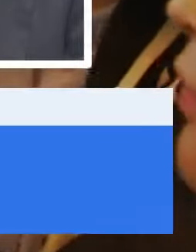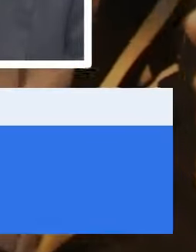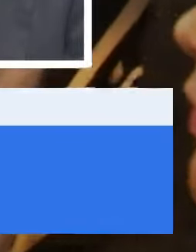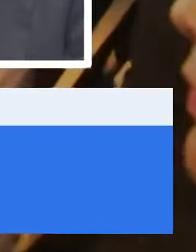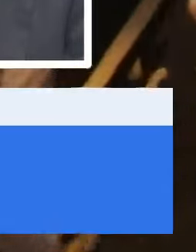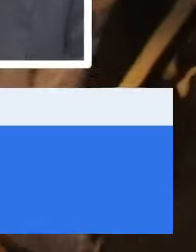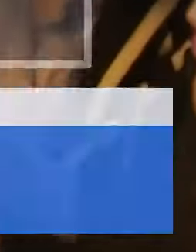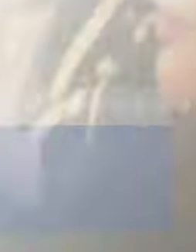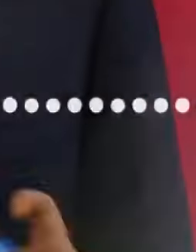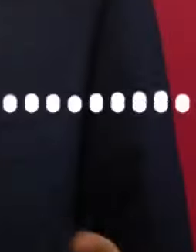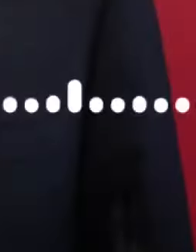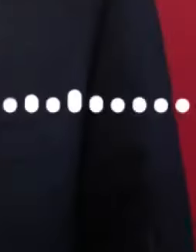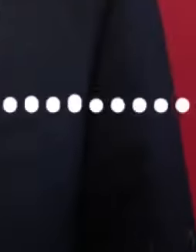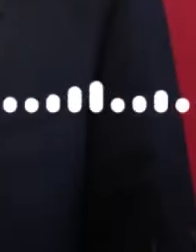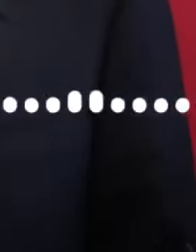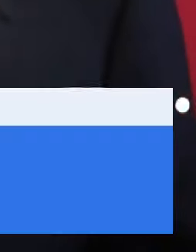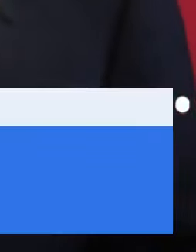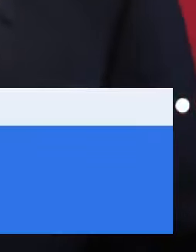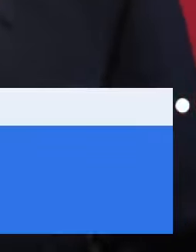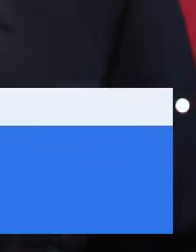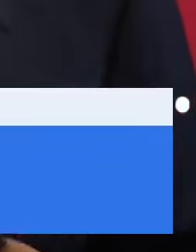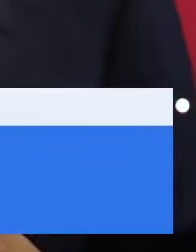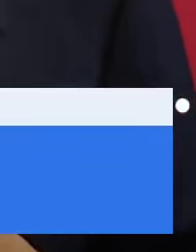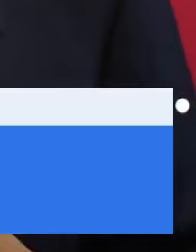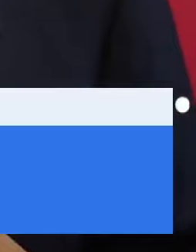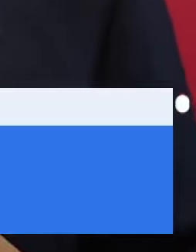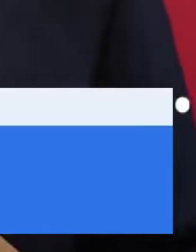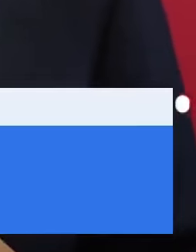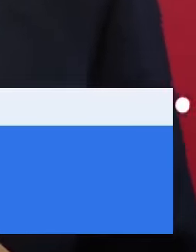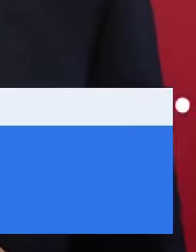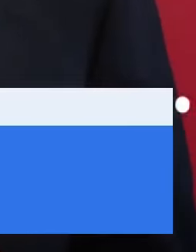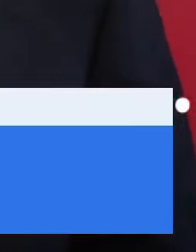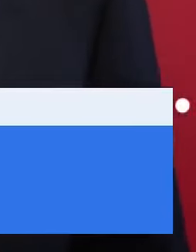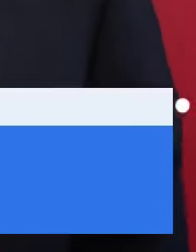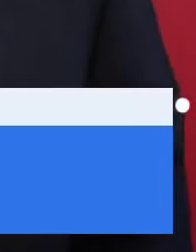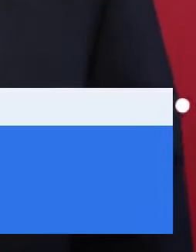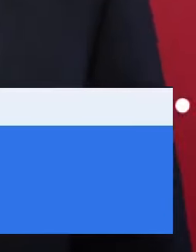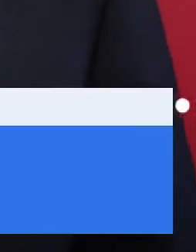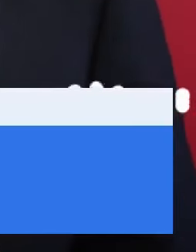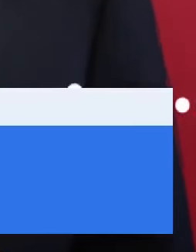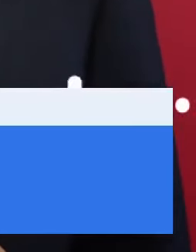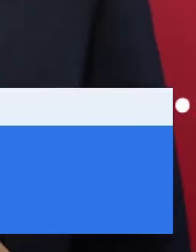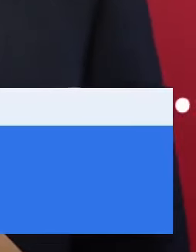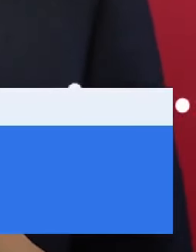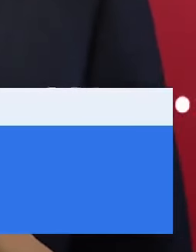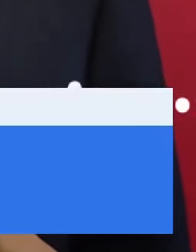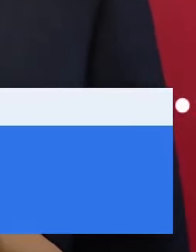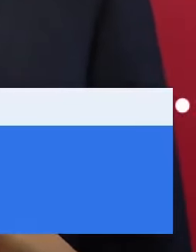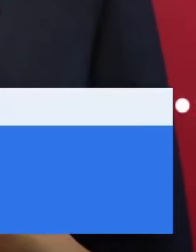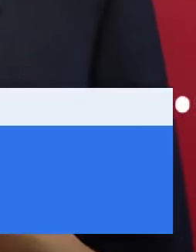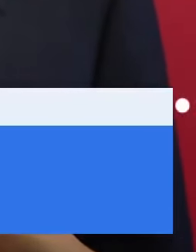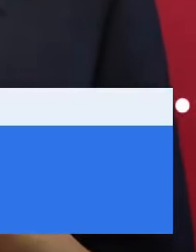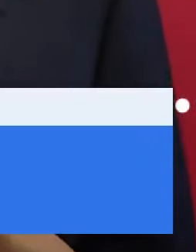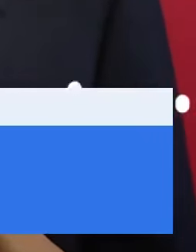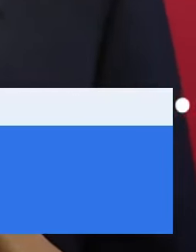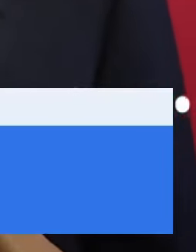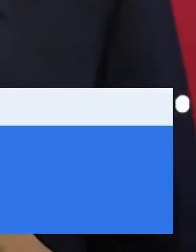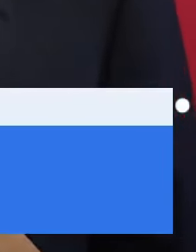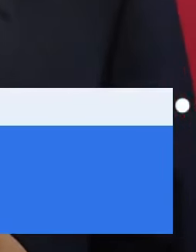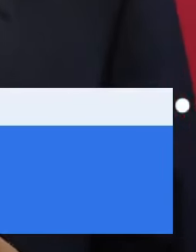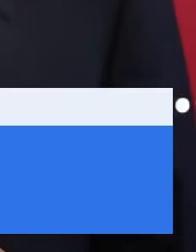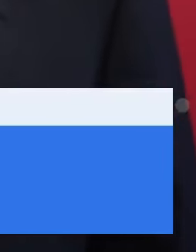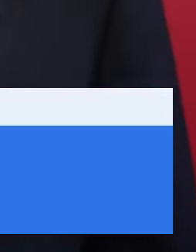거라 생각합니다 전 안 나오시는게 맞다고 봅니다 이번에 그래네 다 치세요음